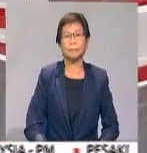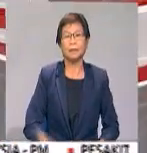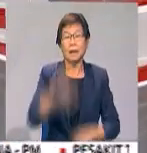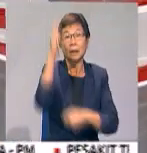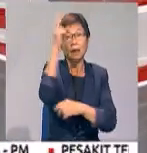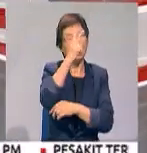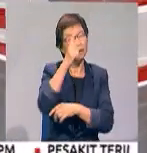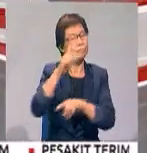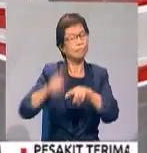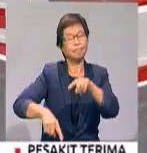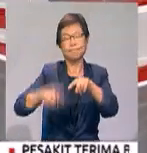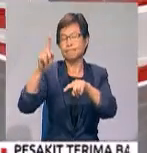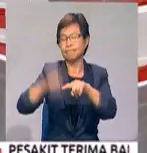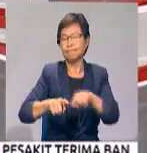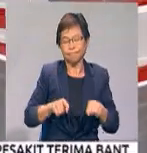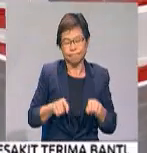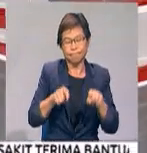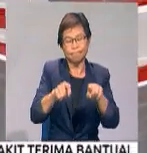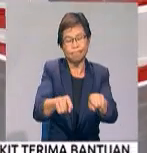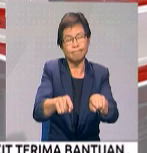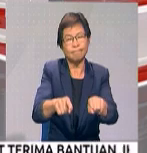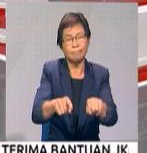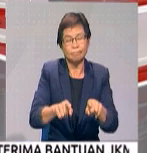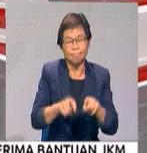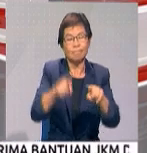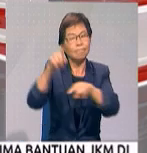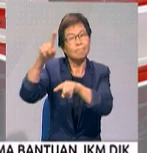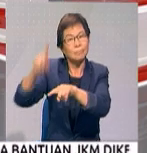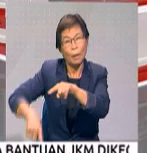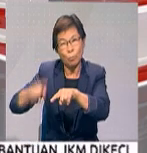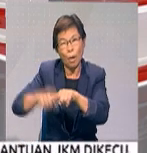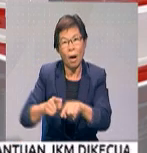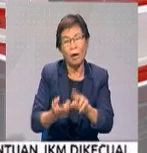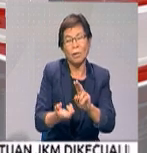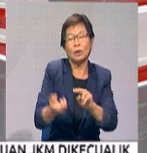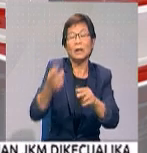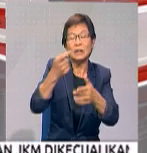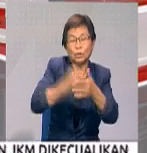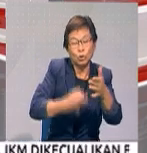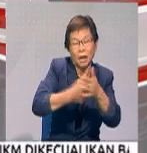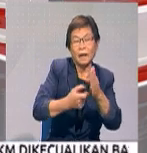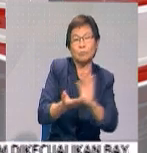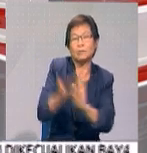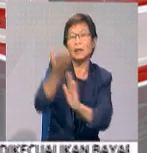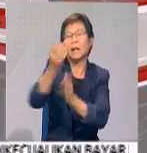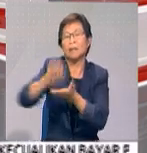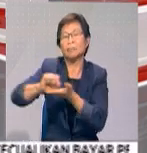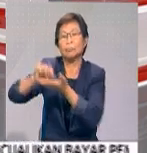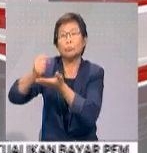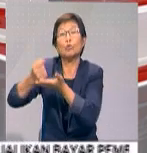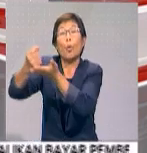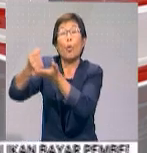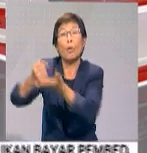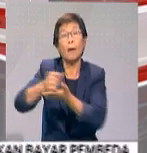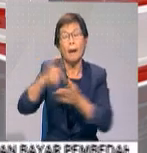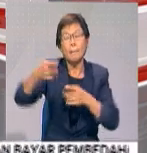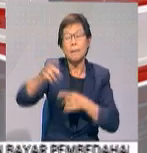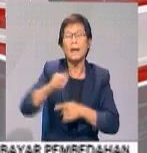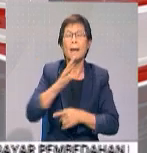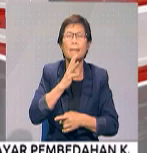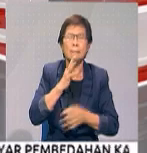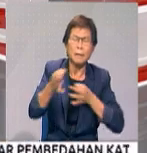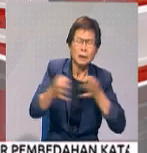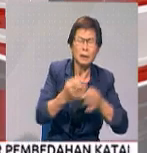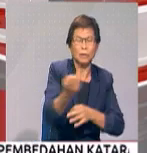Kerajaan tidak boleh serentak melaksanakan pengurangan cukai dan meningkatkan subsidi. Perdana Menteri menjelaskan ini kerana